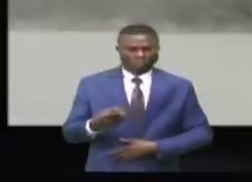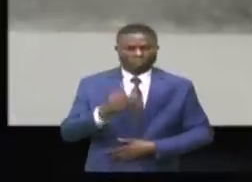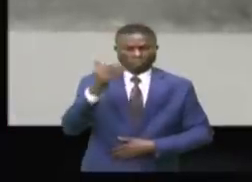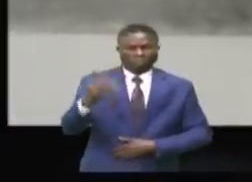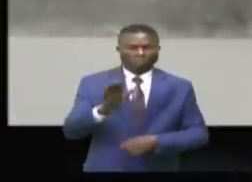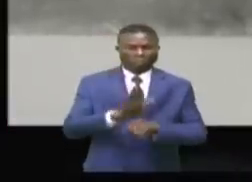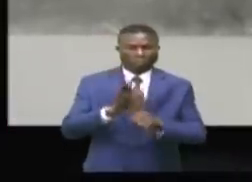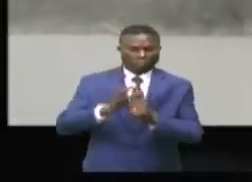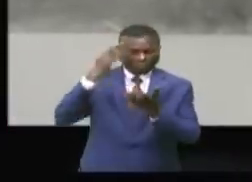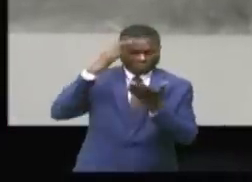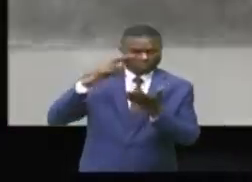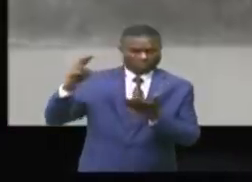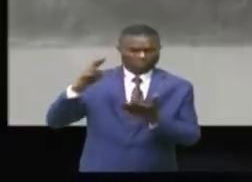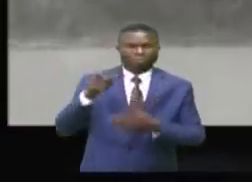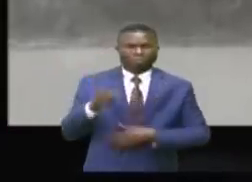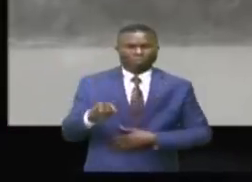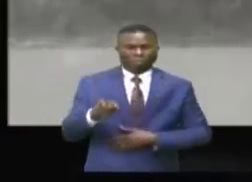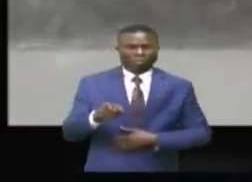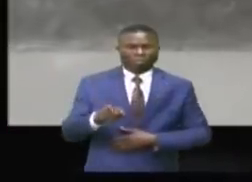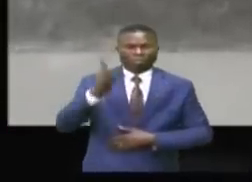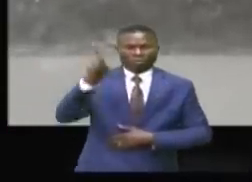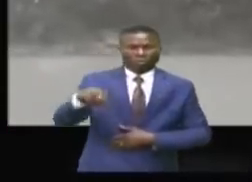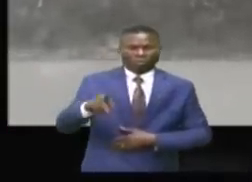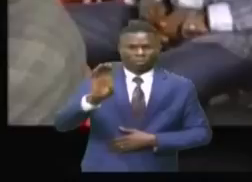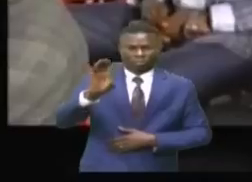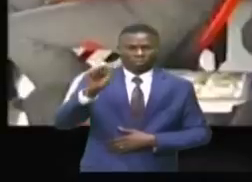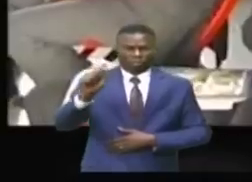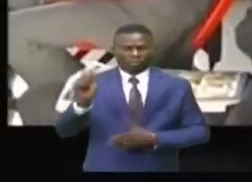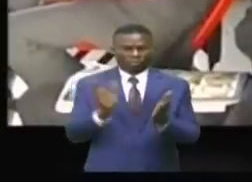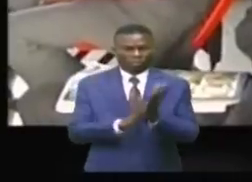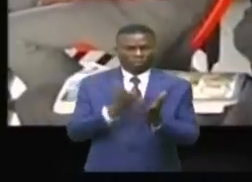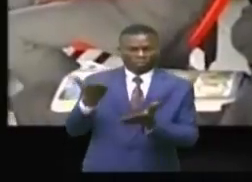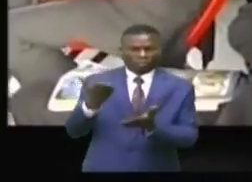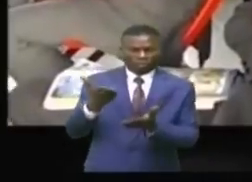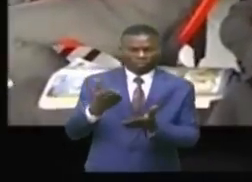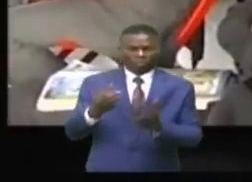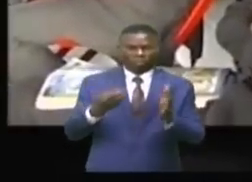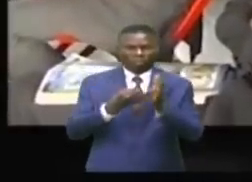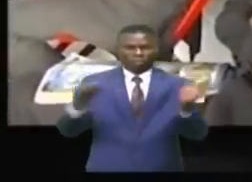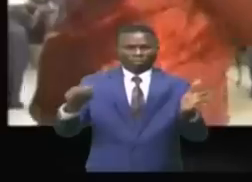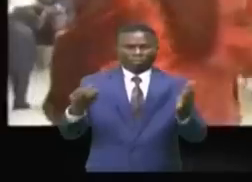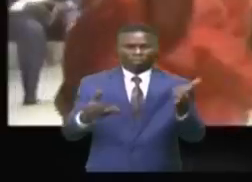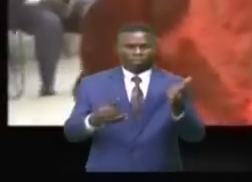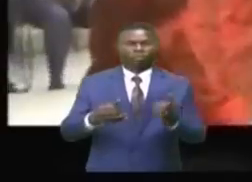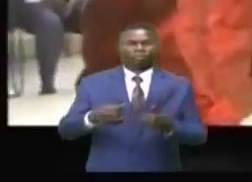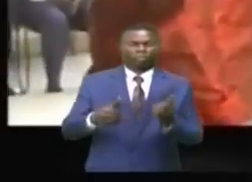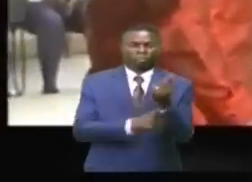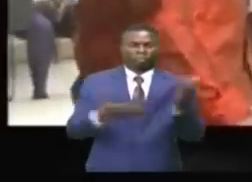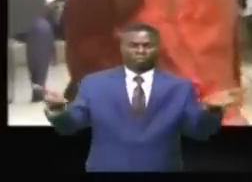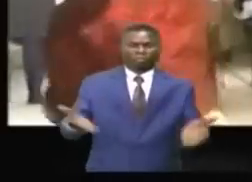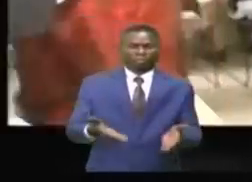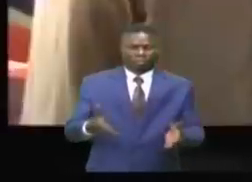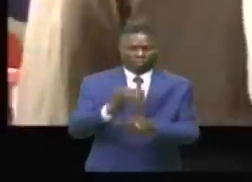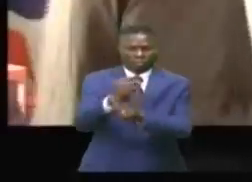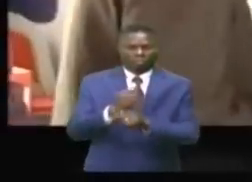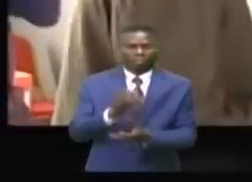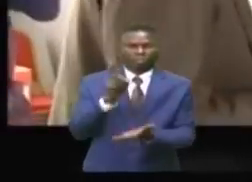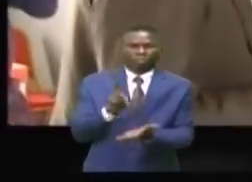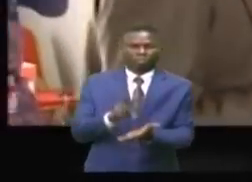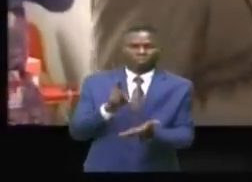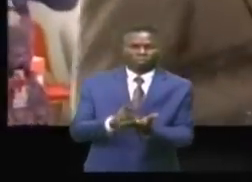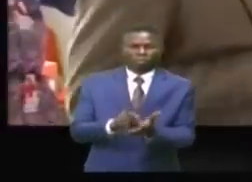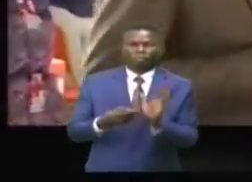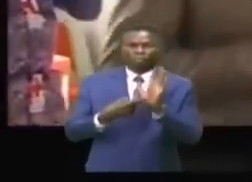l'élite suprême Grégoire Matesso et le PCA de cet institut, environ 70 participants ont bel et bien reçu le diplôme